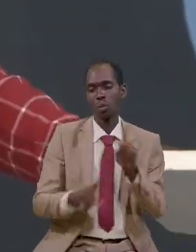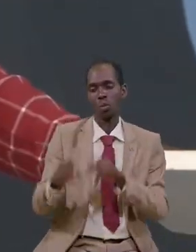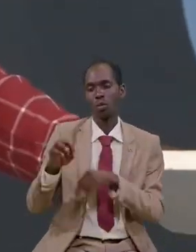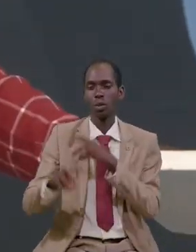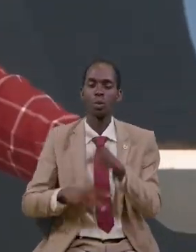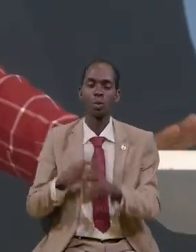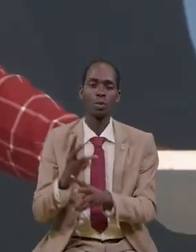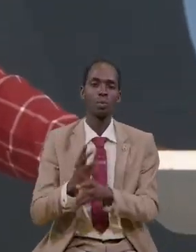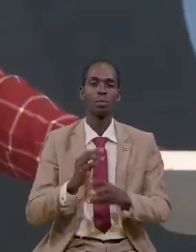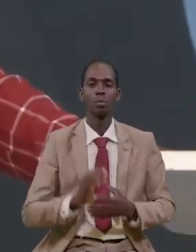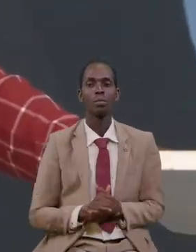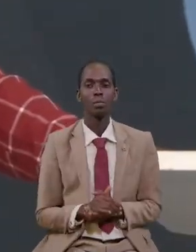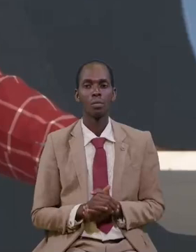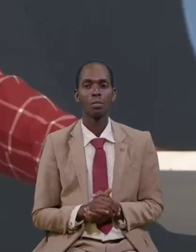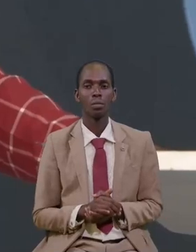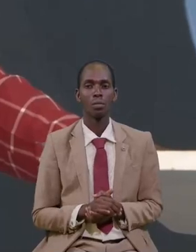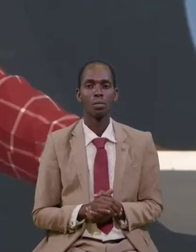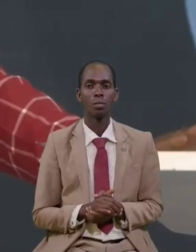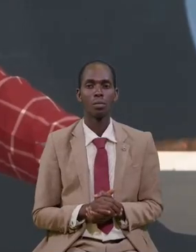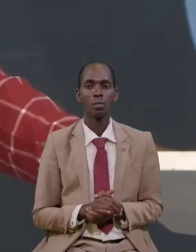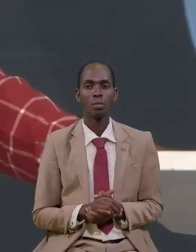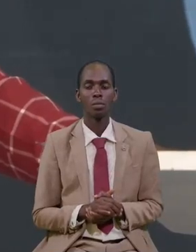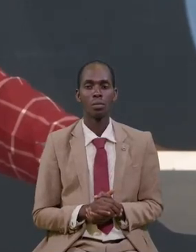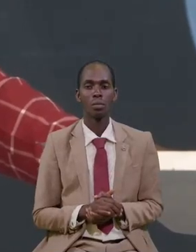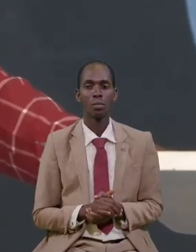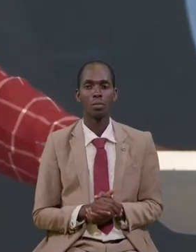Judas. Le Z.